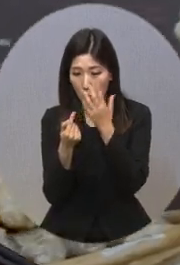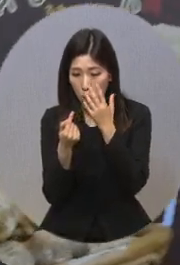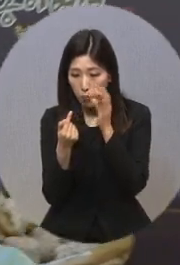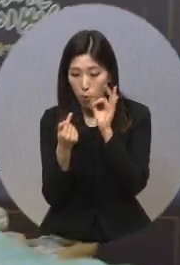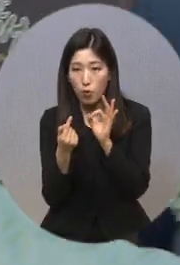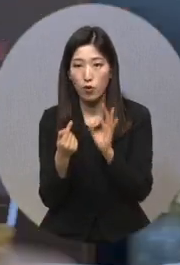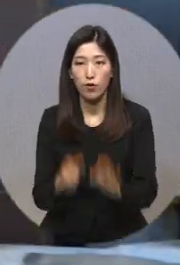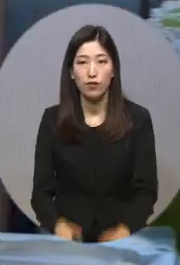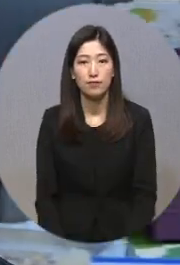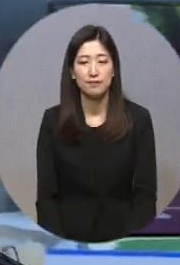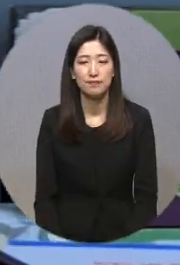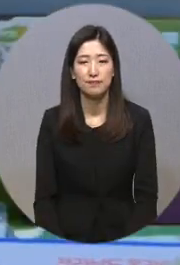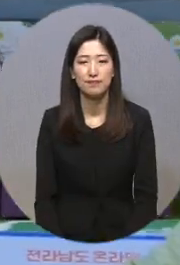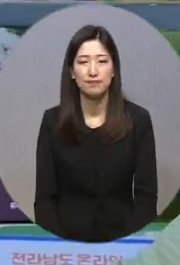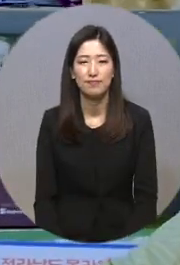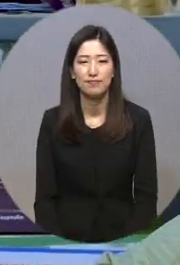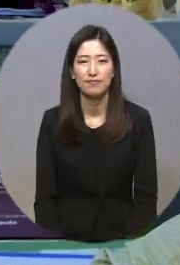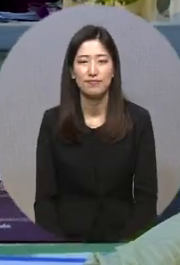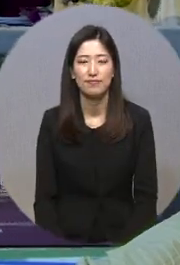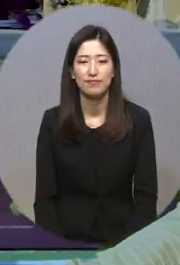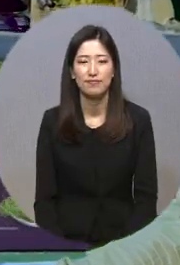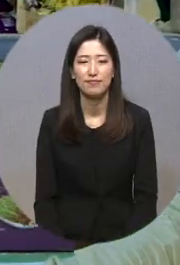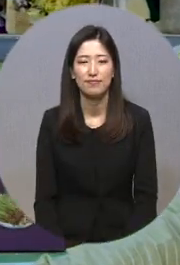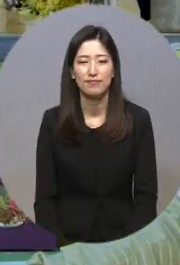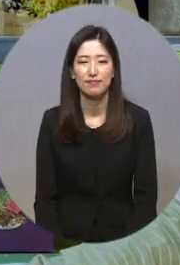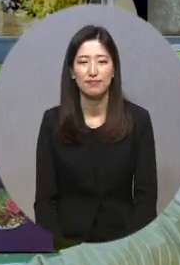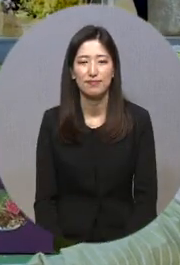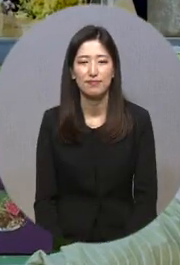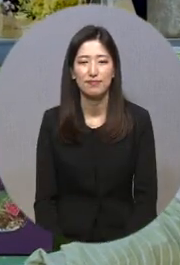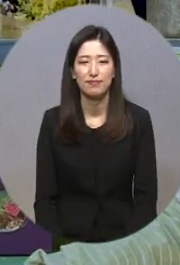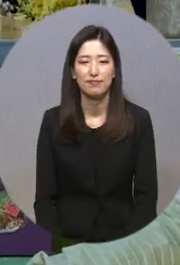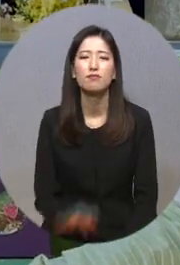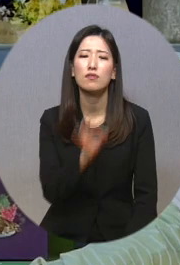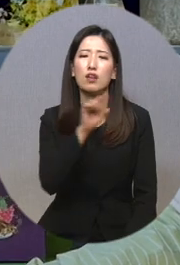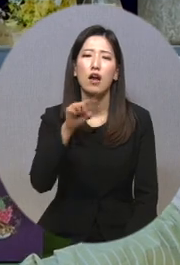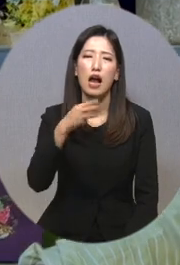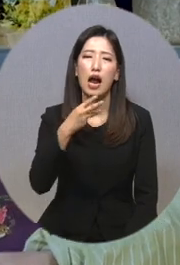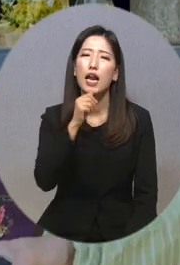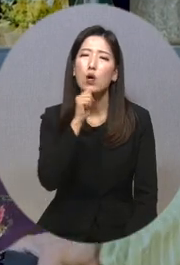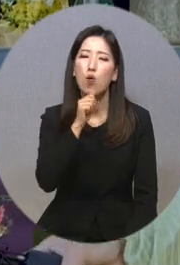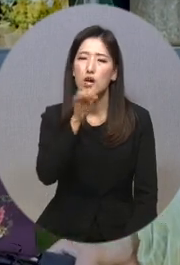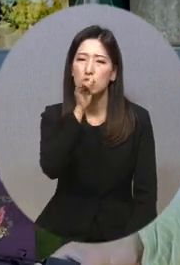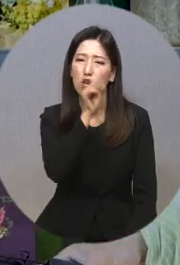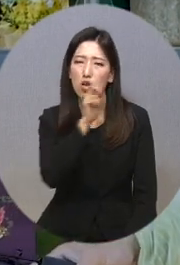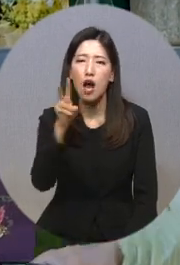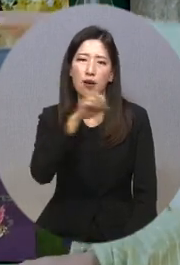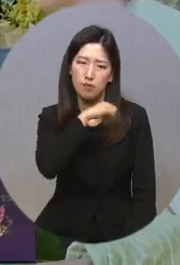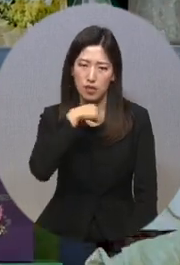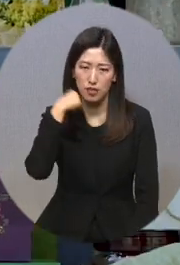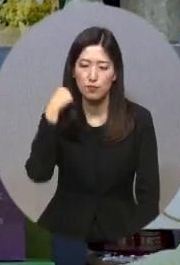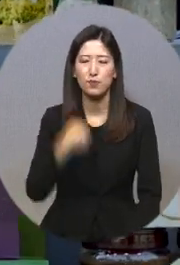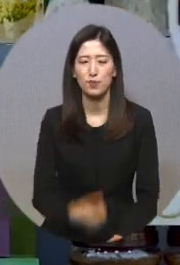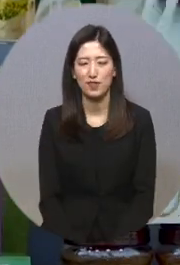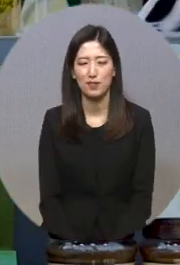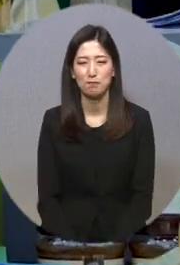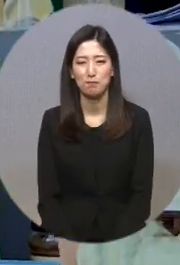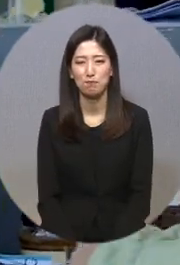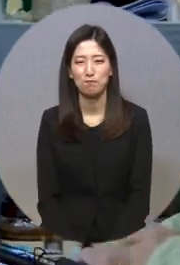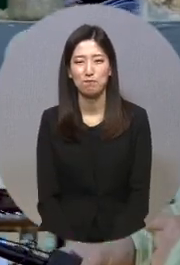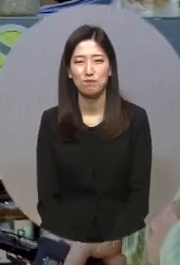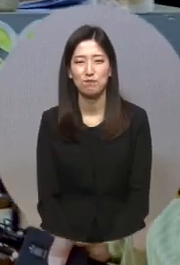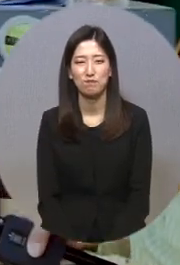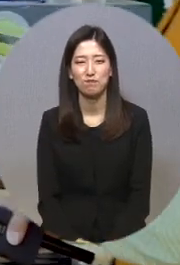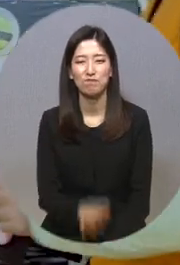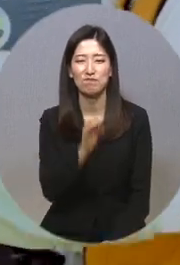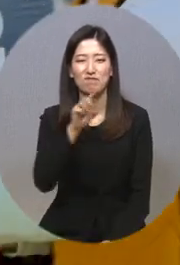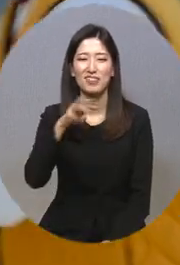예. 알이 그냥 살아있어요. 콩이. 청국장은 알콩이 있어야 맛있습니다. 아~ 우리가 살 때도 알콩달콩하게